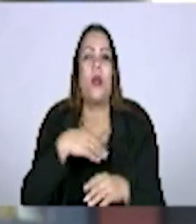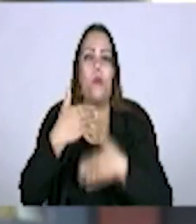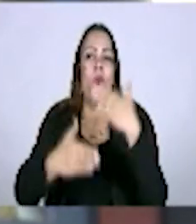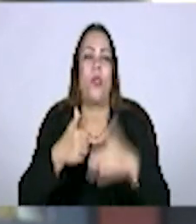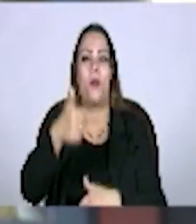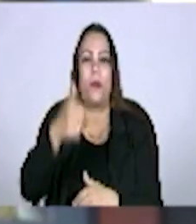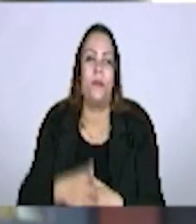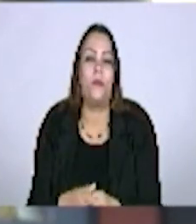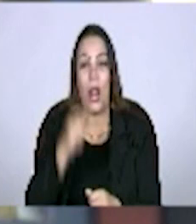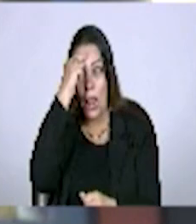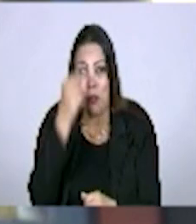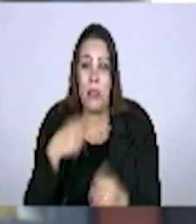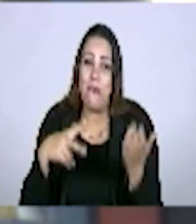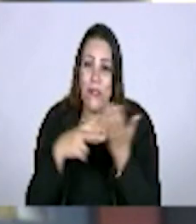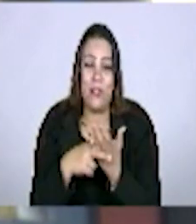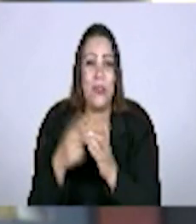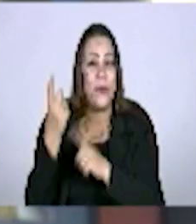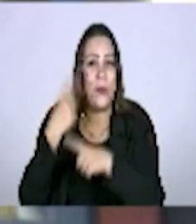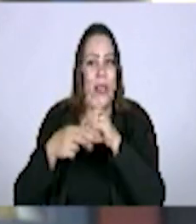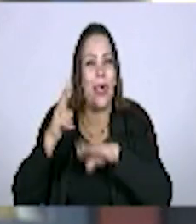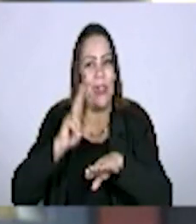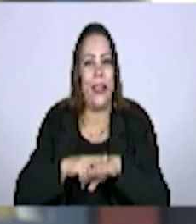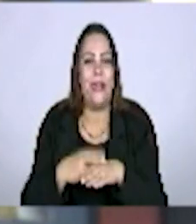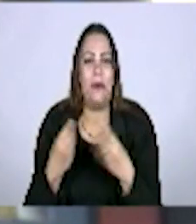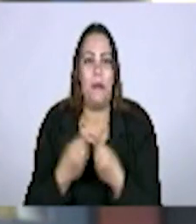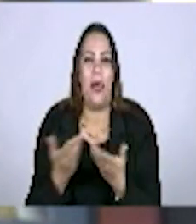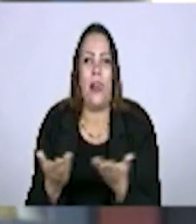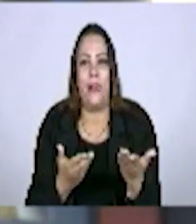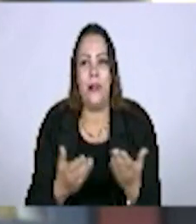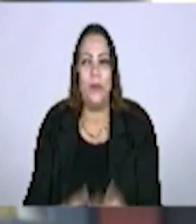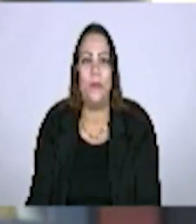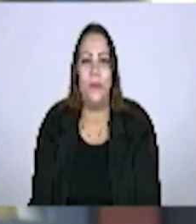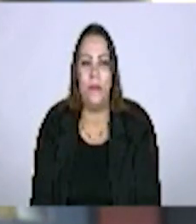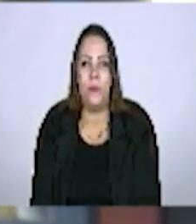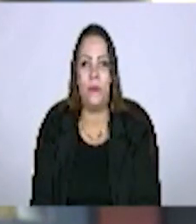المتقدمه اسمحولنا نخرج بفاصل ونعود لاستكمال فقرات هذه